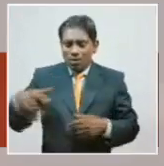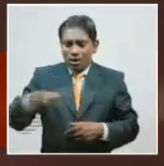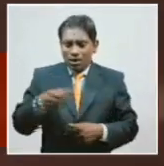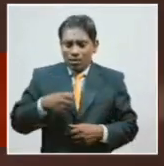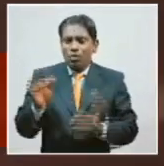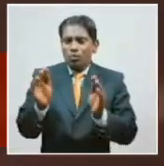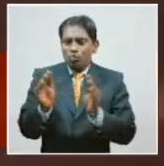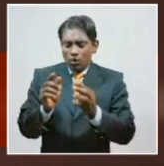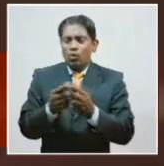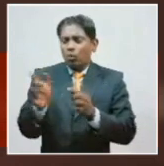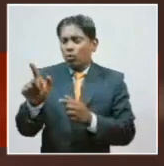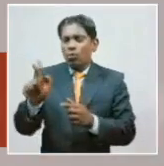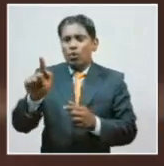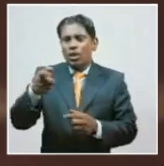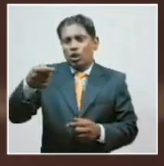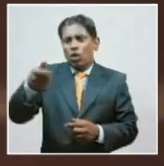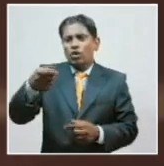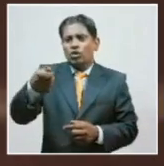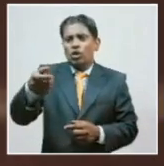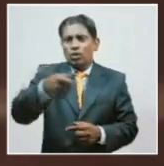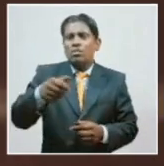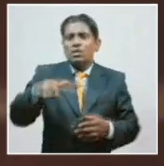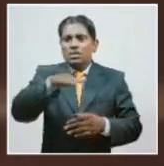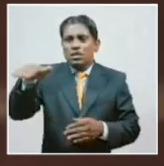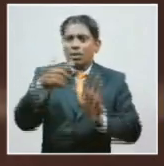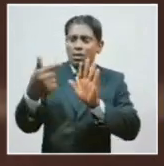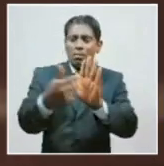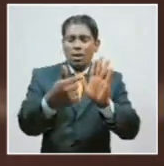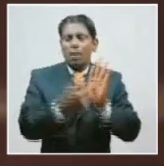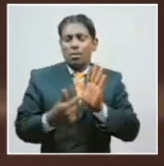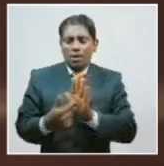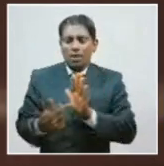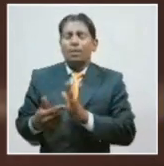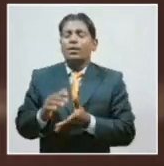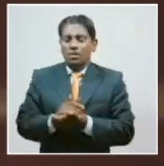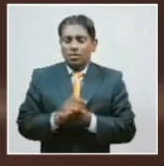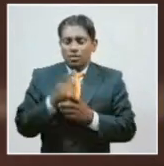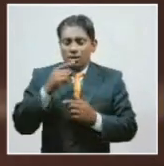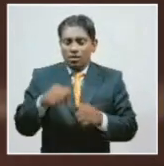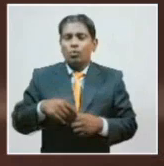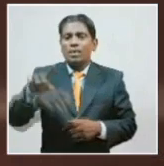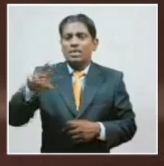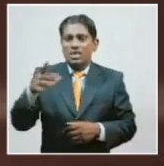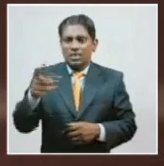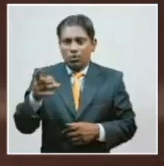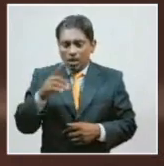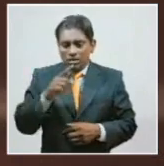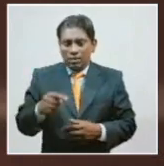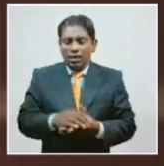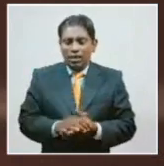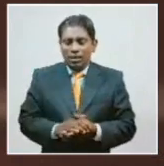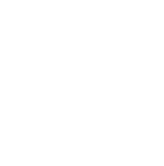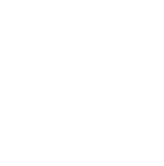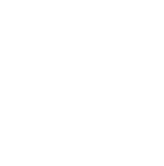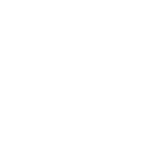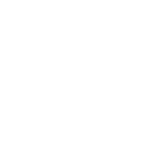කිසි කාර්යභාරයකට යොමු වෙන්න සිටිනවා. ඒ සම්බන්ධයෙන් බාධා නොකරන ලෙසත් මේ පාර්ලිමේන්තුවේ මගේ වරප්‍රසාදය ආරක්ෂා කළ දෙන ලෙසත් මේ අවස්ථාව දිල්ලනවා.